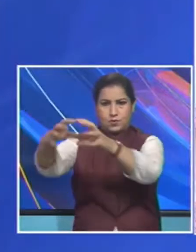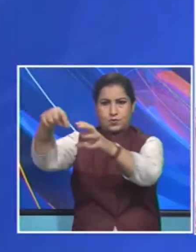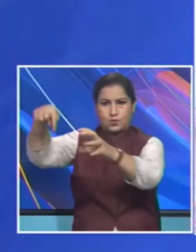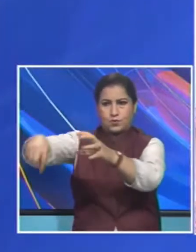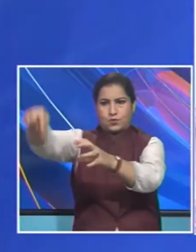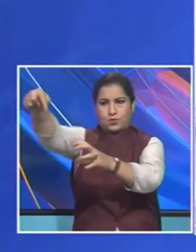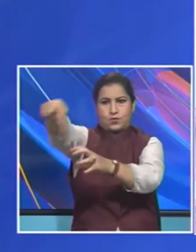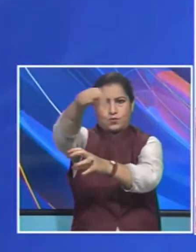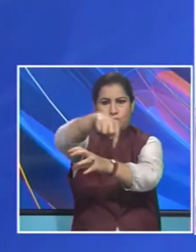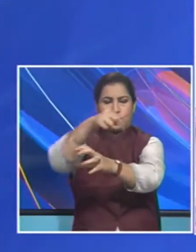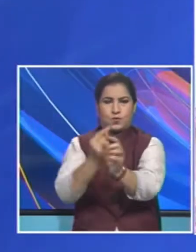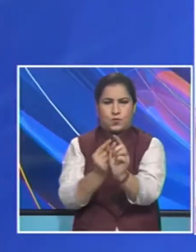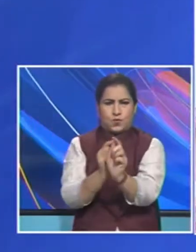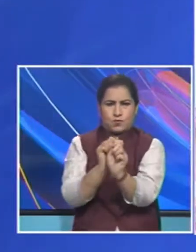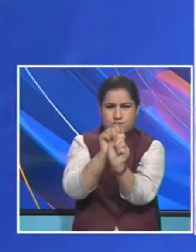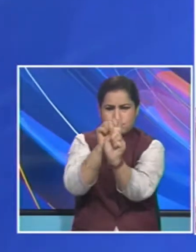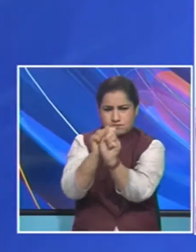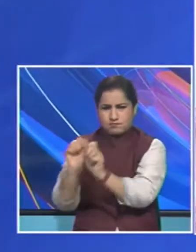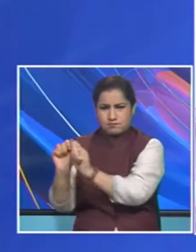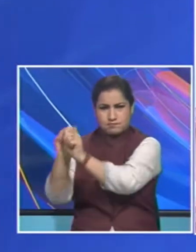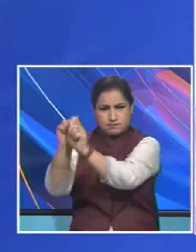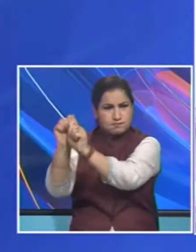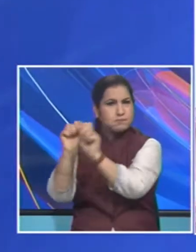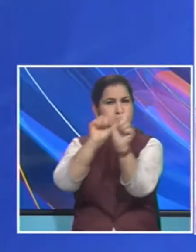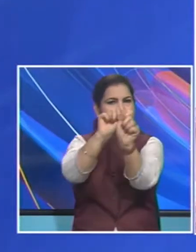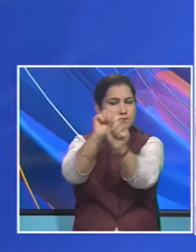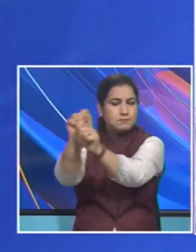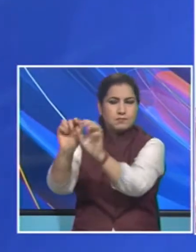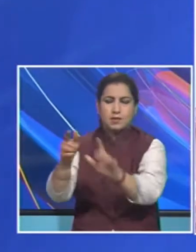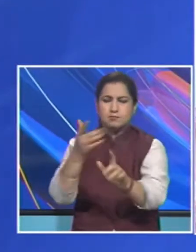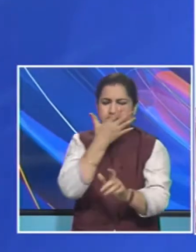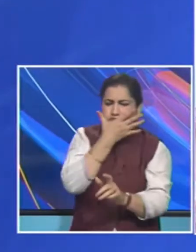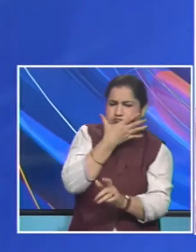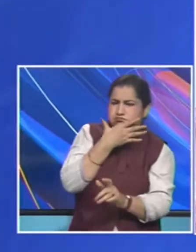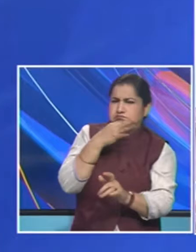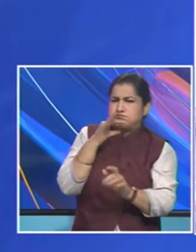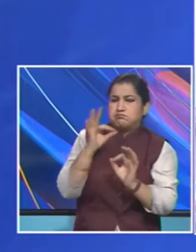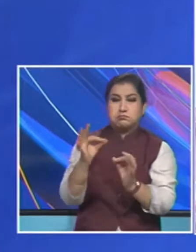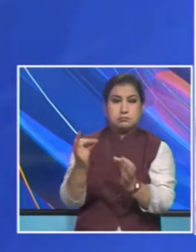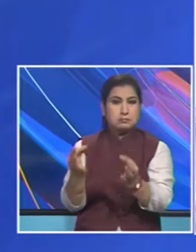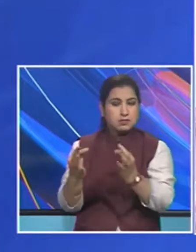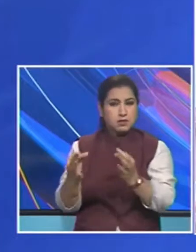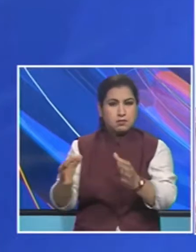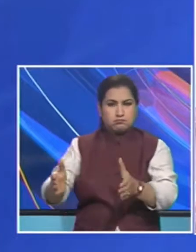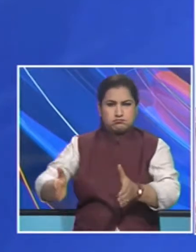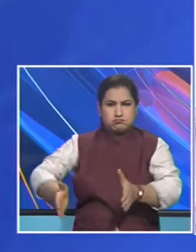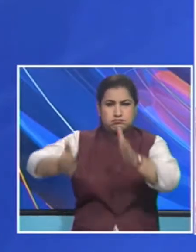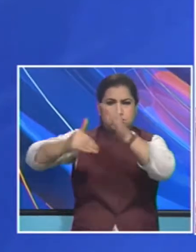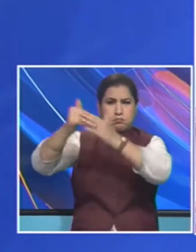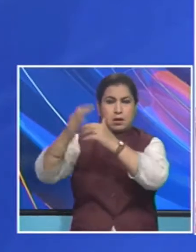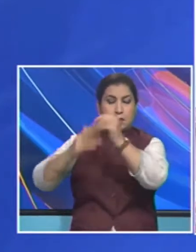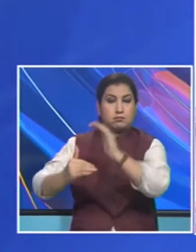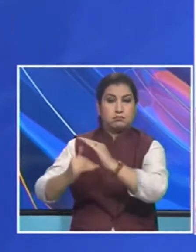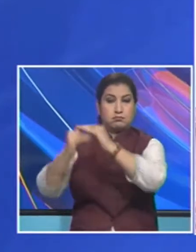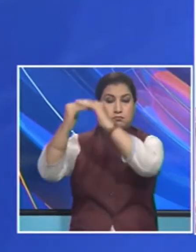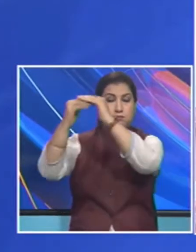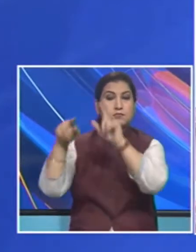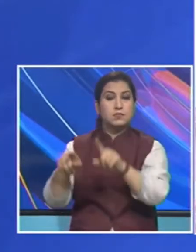घंटियों को उकेरा गया है और भव्य और शानदार इमारत राष्ट्रपति